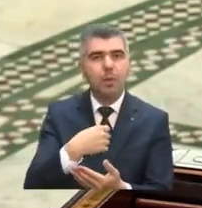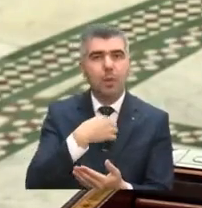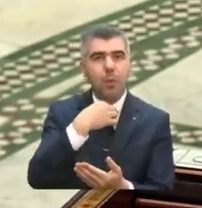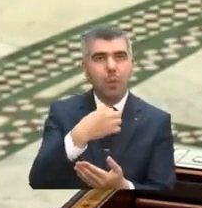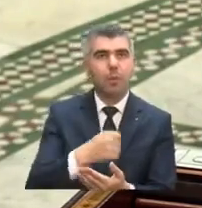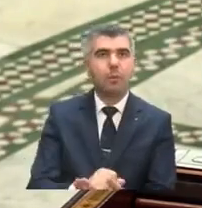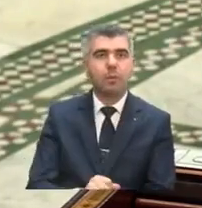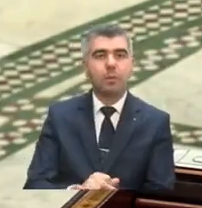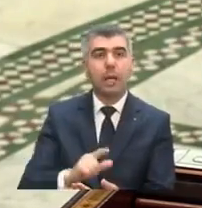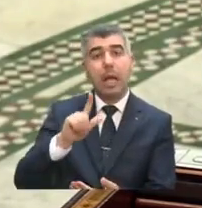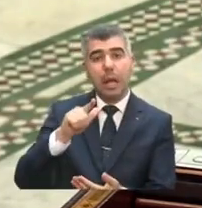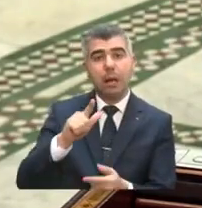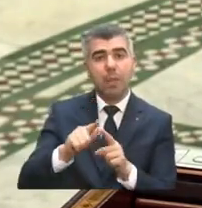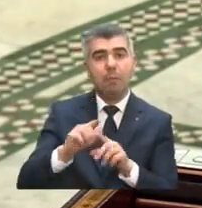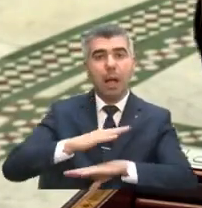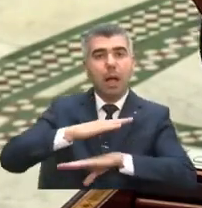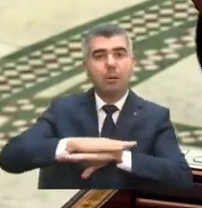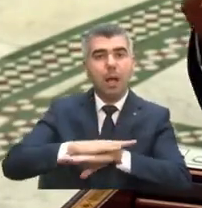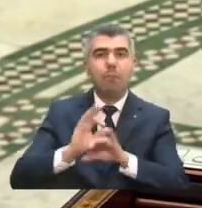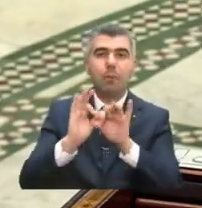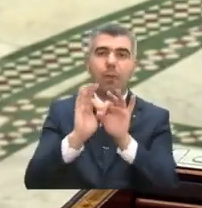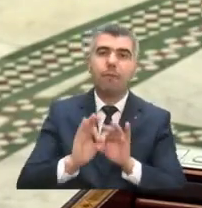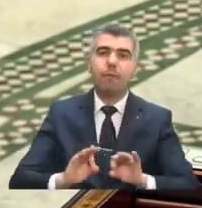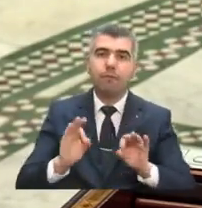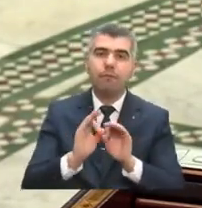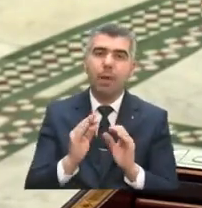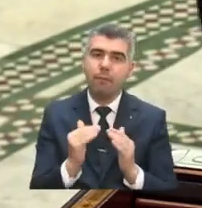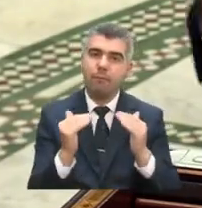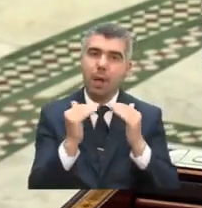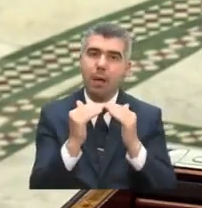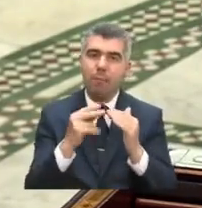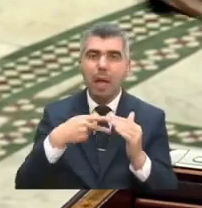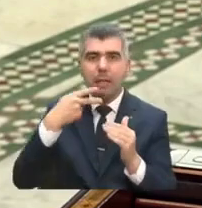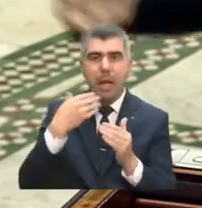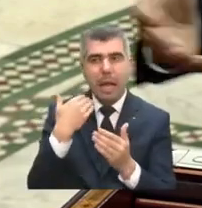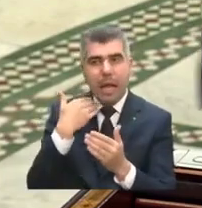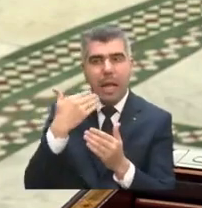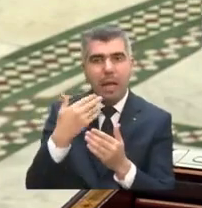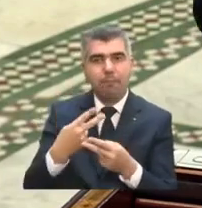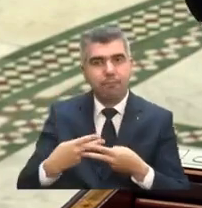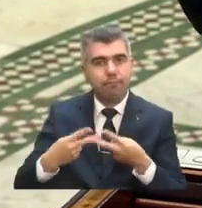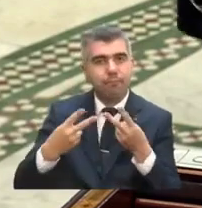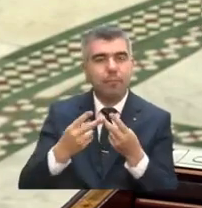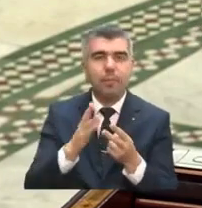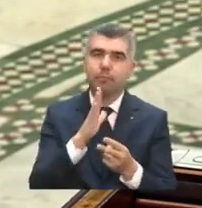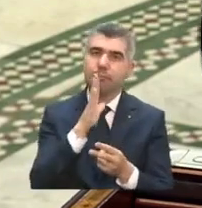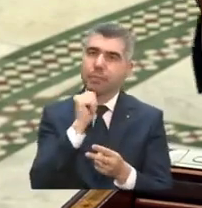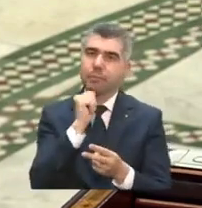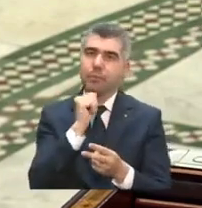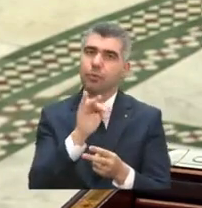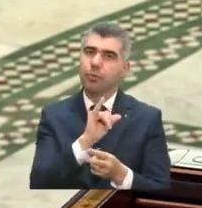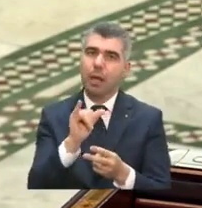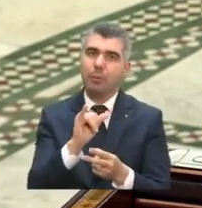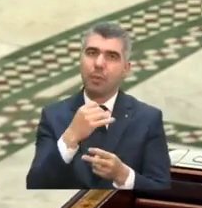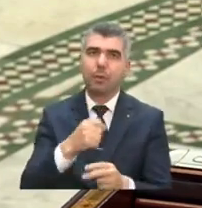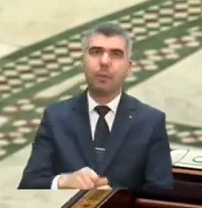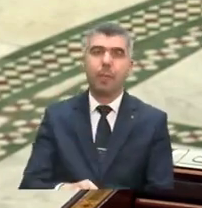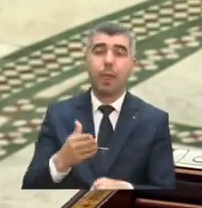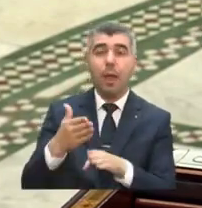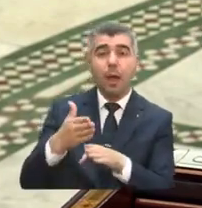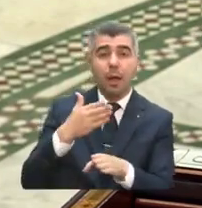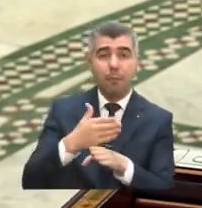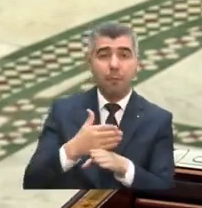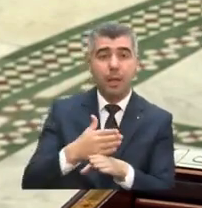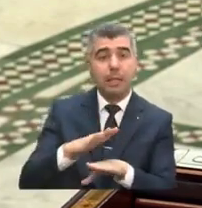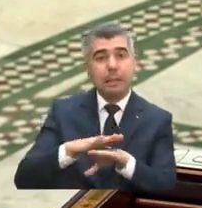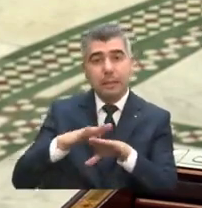الفعل غير أخلاقي اللي دار ما يمكنناش نتفقوا عليه، واحد الكلام خايب اللي دار في واحد المجال عمومي لا يمكن أن نتفق معه. علاش؟ لأن قبل ما نكون فاعل